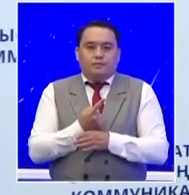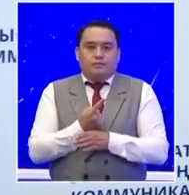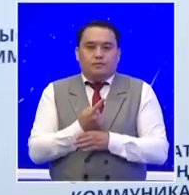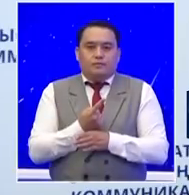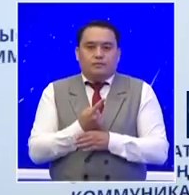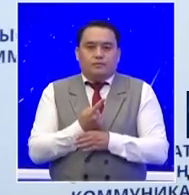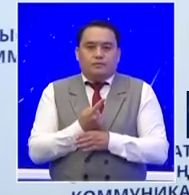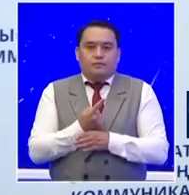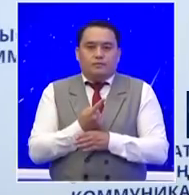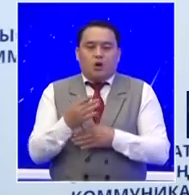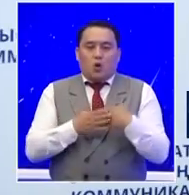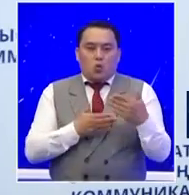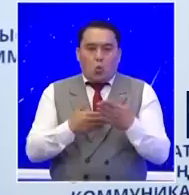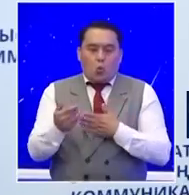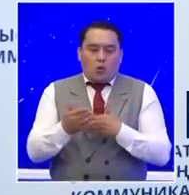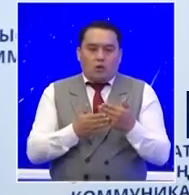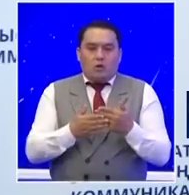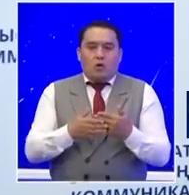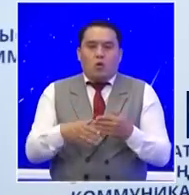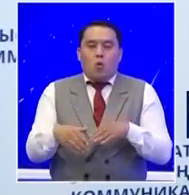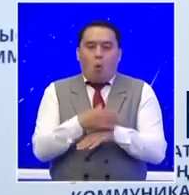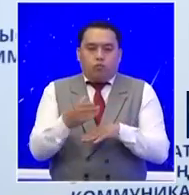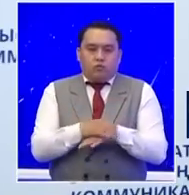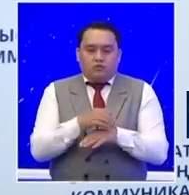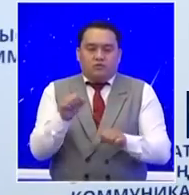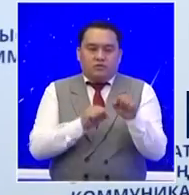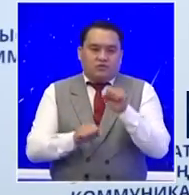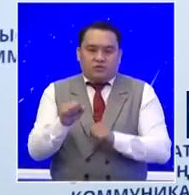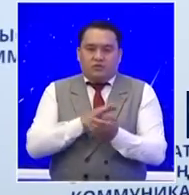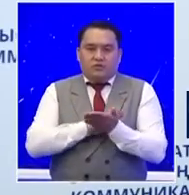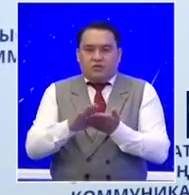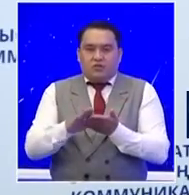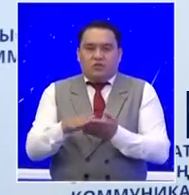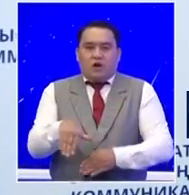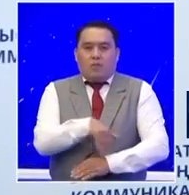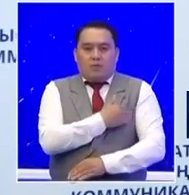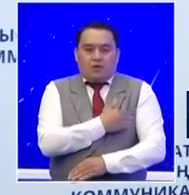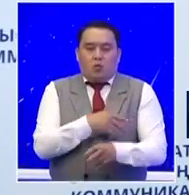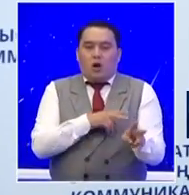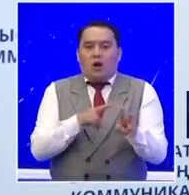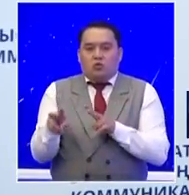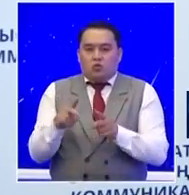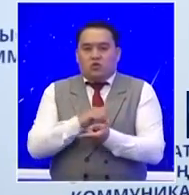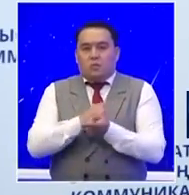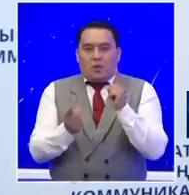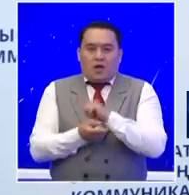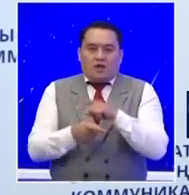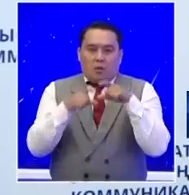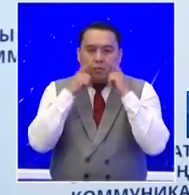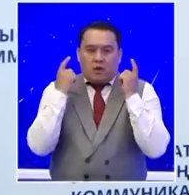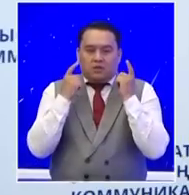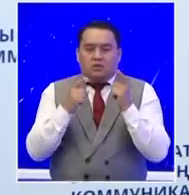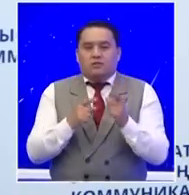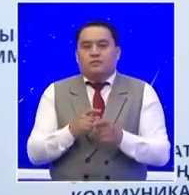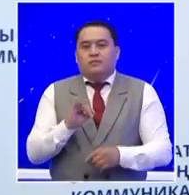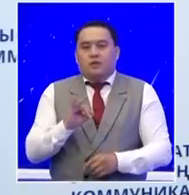дезинфекция рук, дезинфекция обуви, дезинфекция, температурный контроль, смена маски на